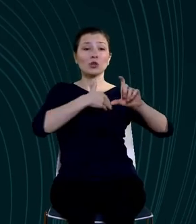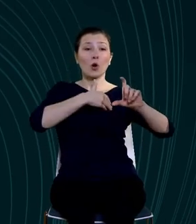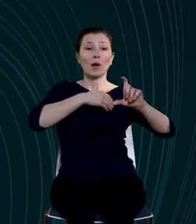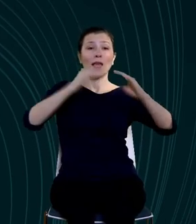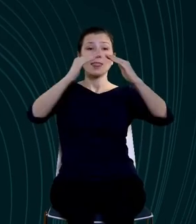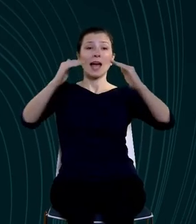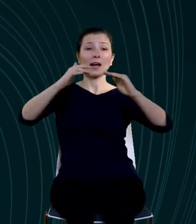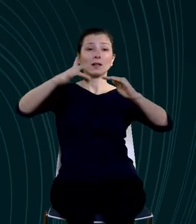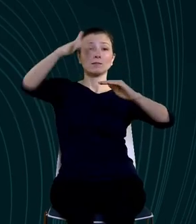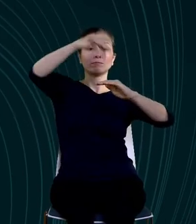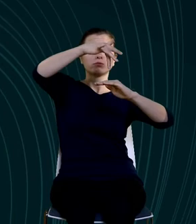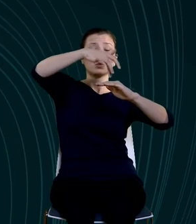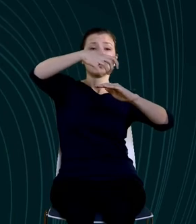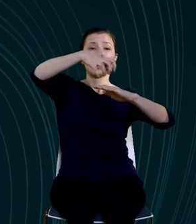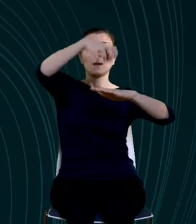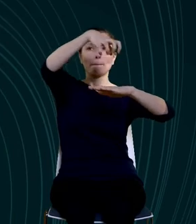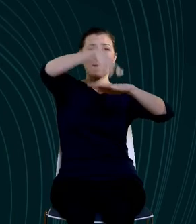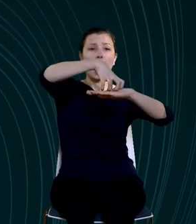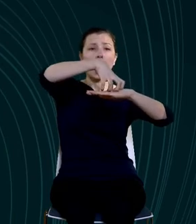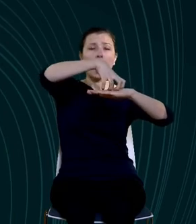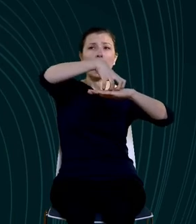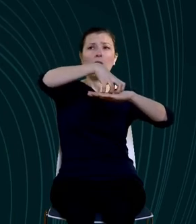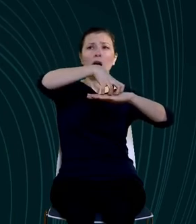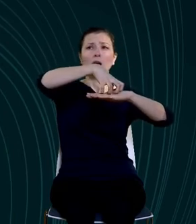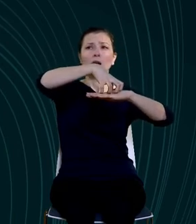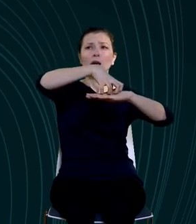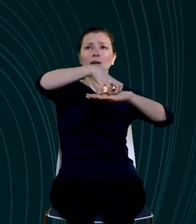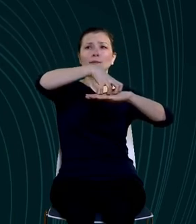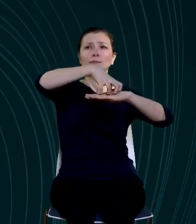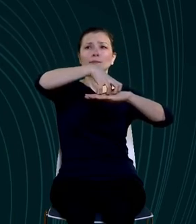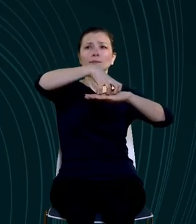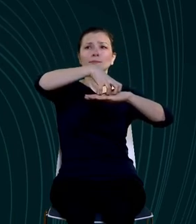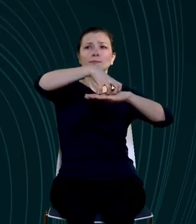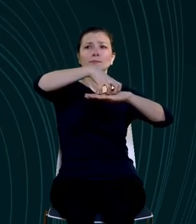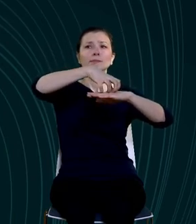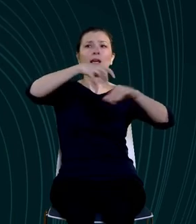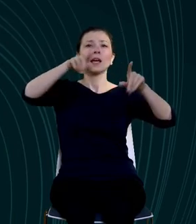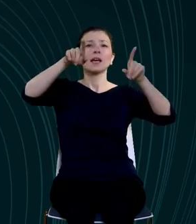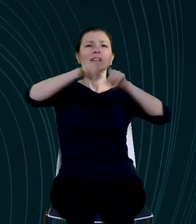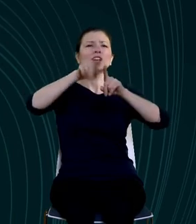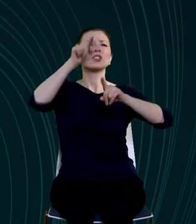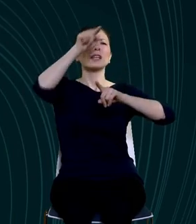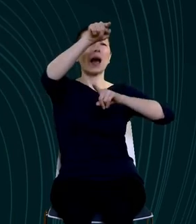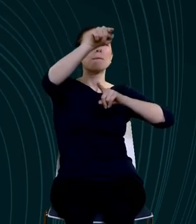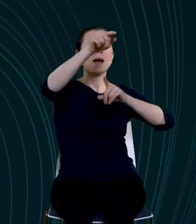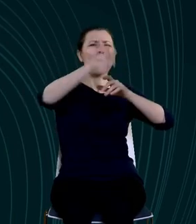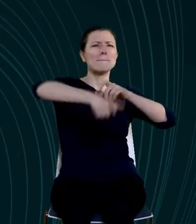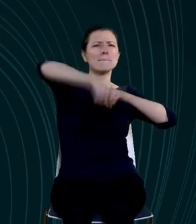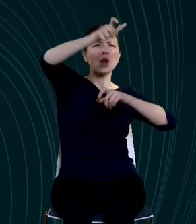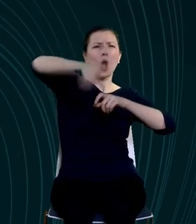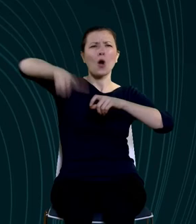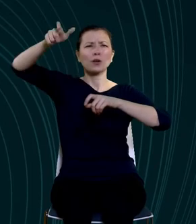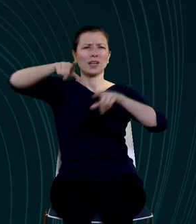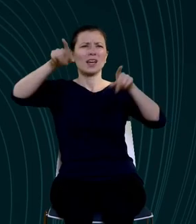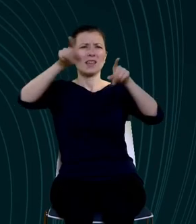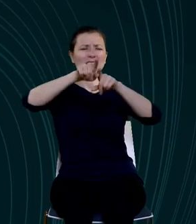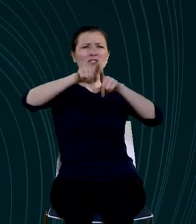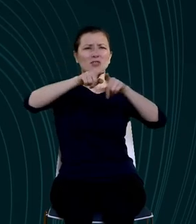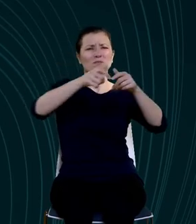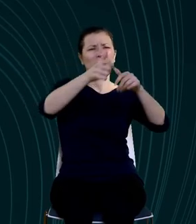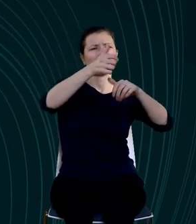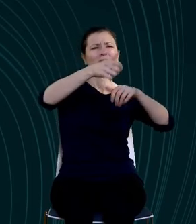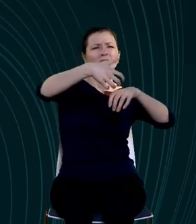oddali na blokach, na dachach wieżowców, na dachach bloków widać instalacje antenowe, ale również